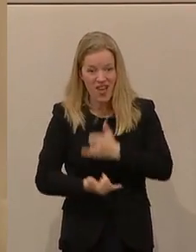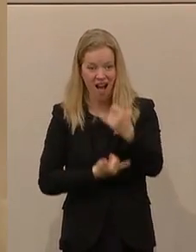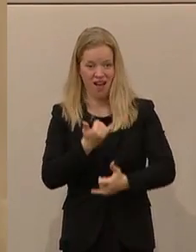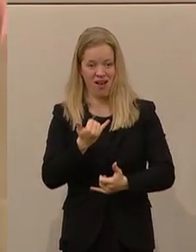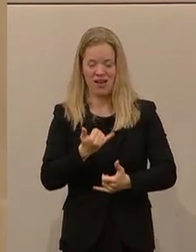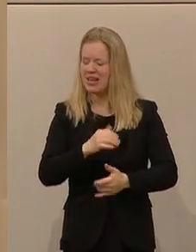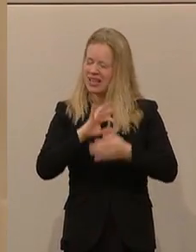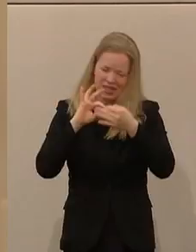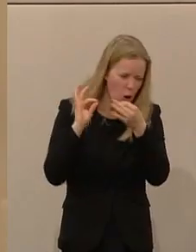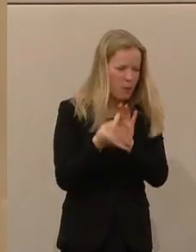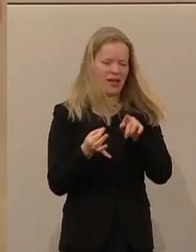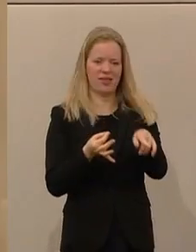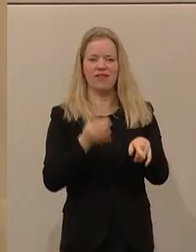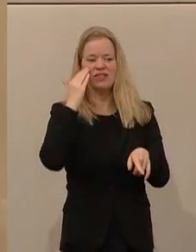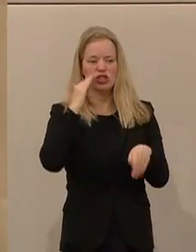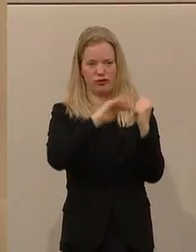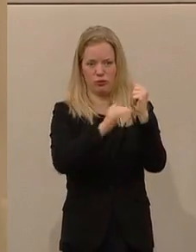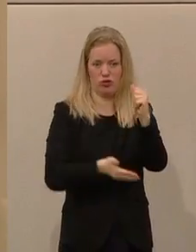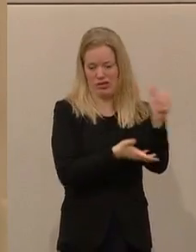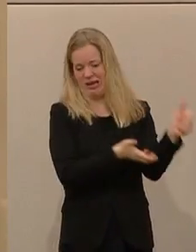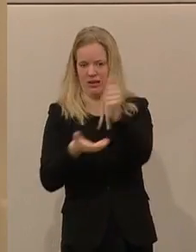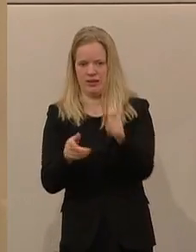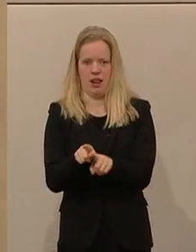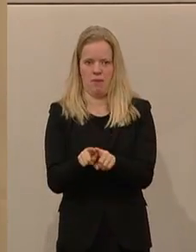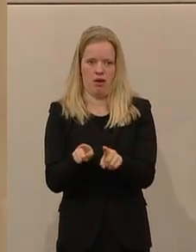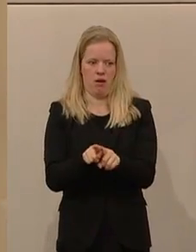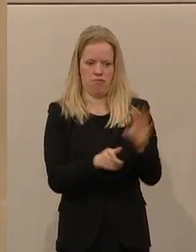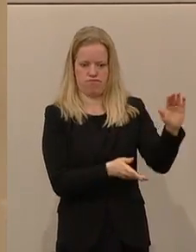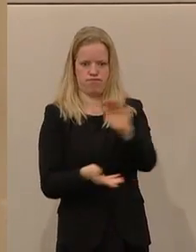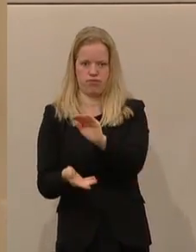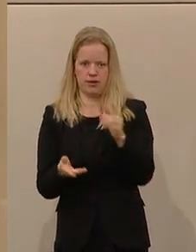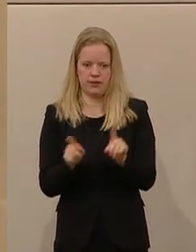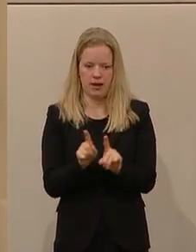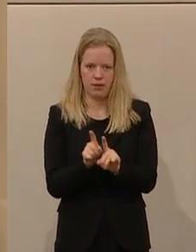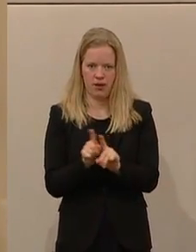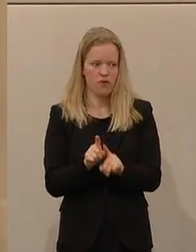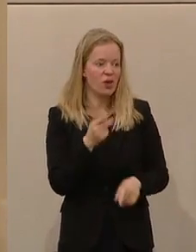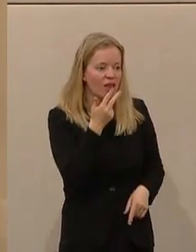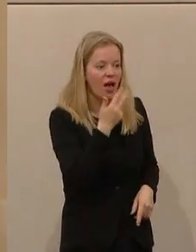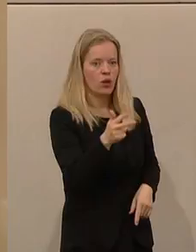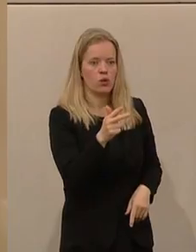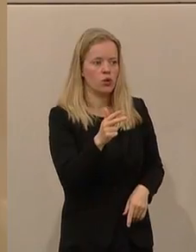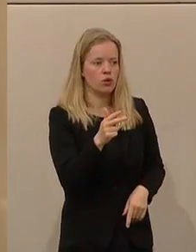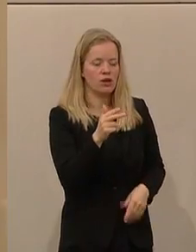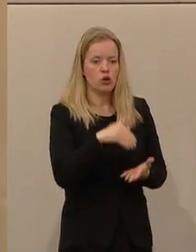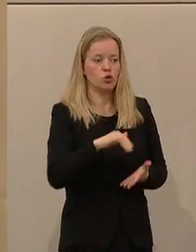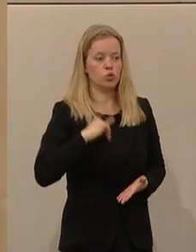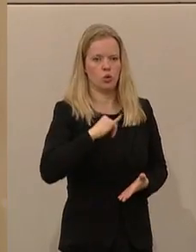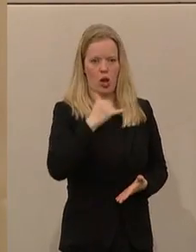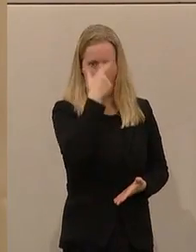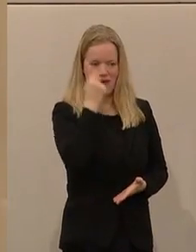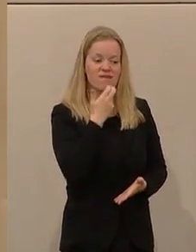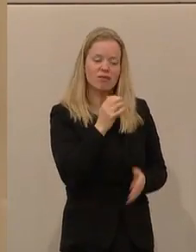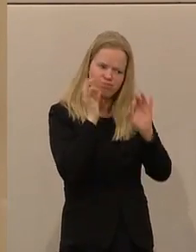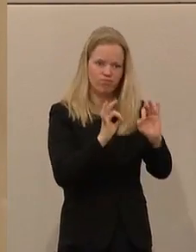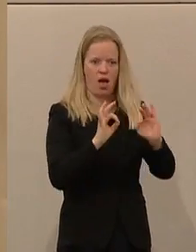das gesamte Wissenschaftsbudget für 300.000 junge Leute, die wir in diesem Land top ausbilden wollen. Hier haben Sie